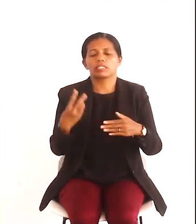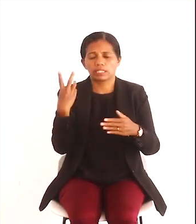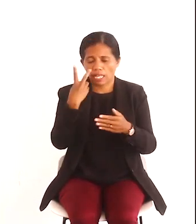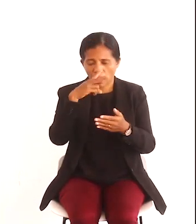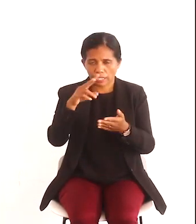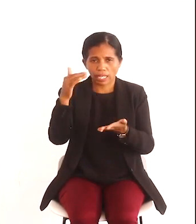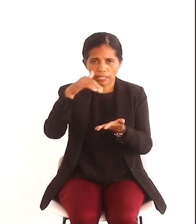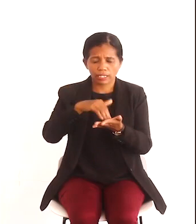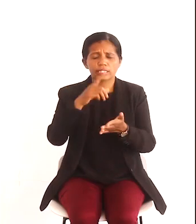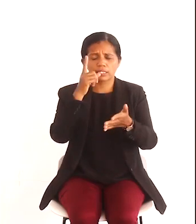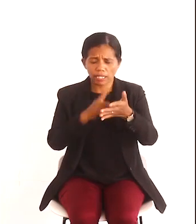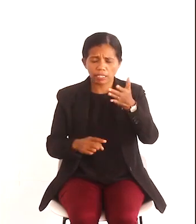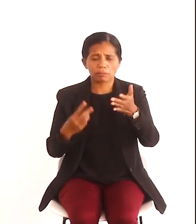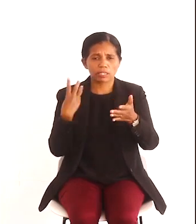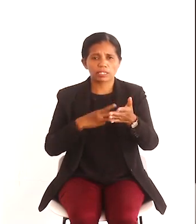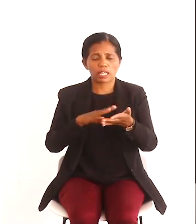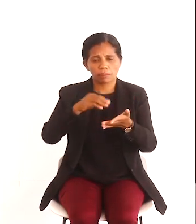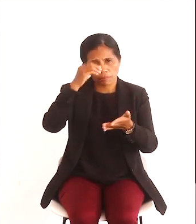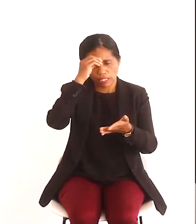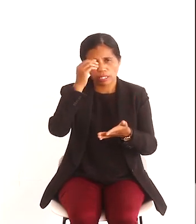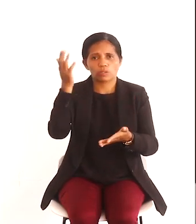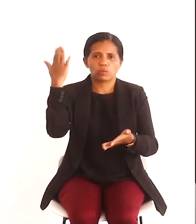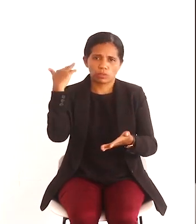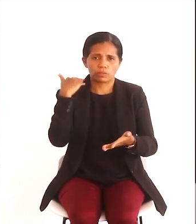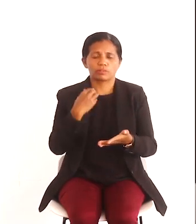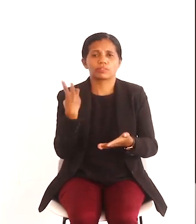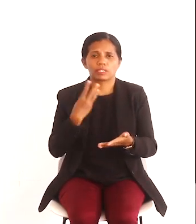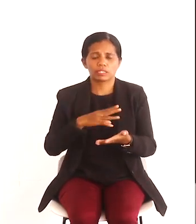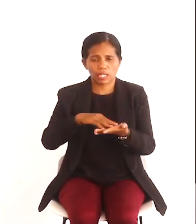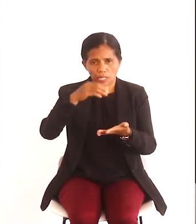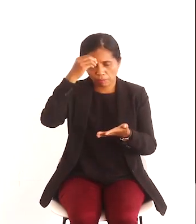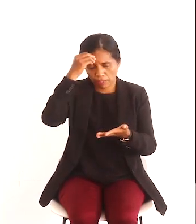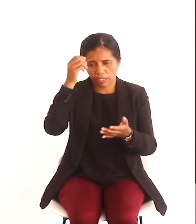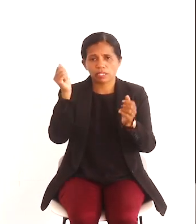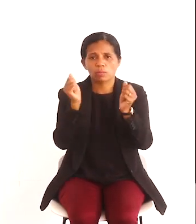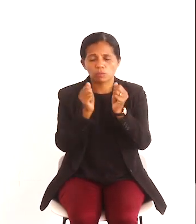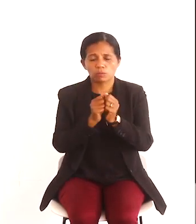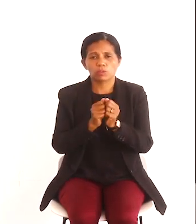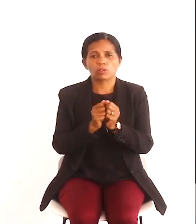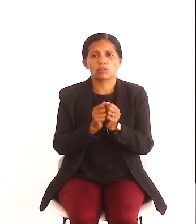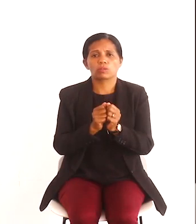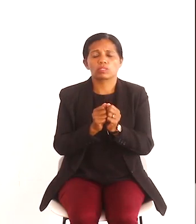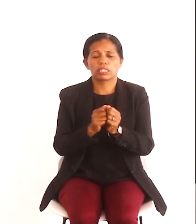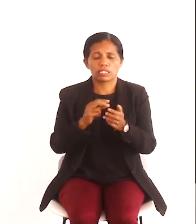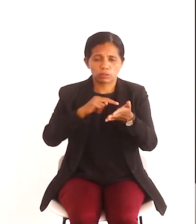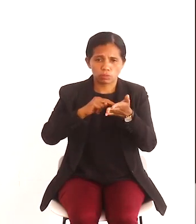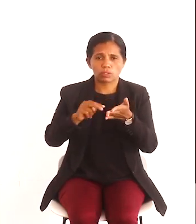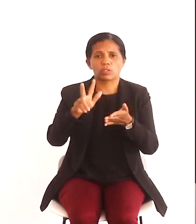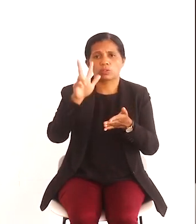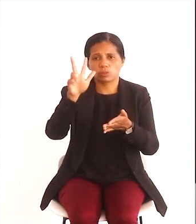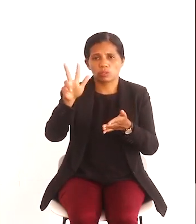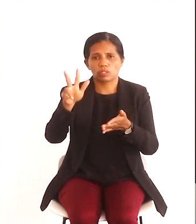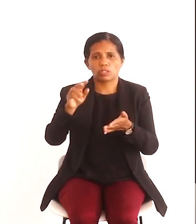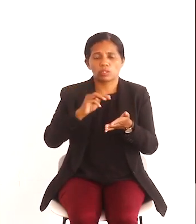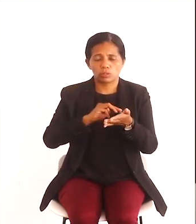lai sa ida ma kita aprende tiona. Ita aprende ona humang Daniel katak ita he número oin tolo.